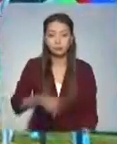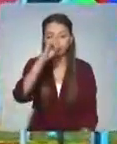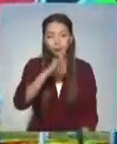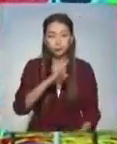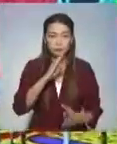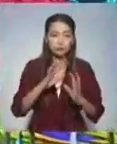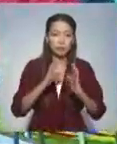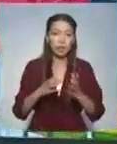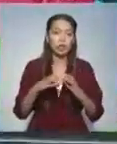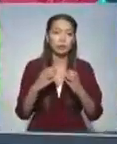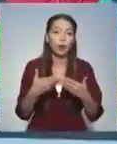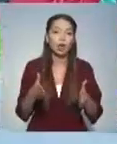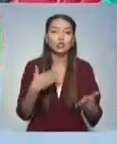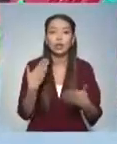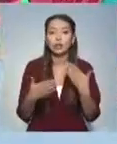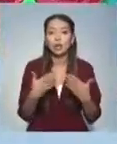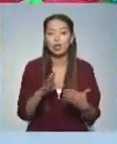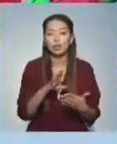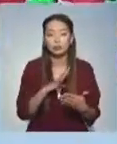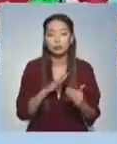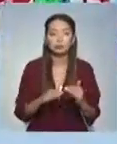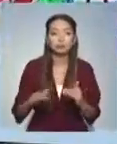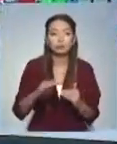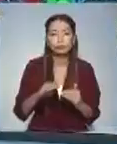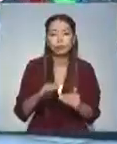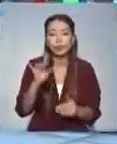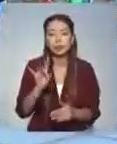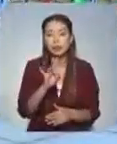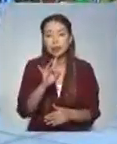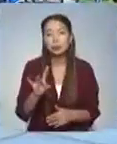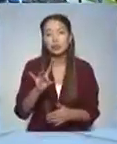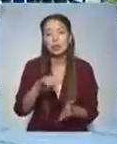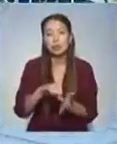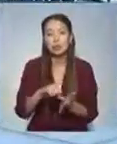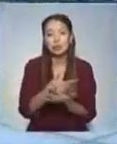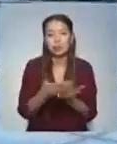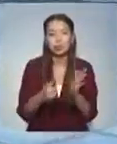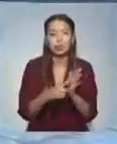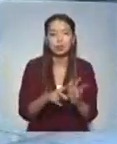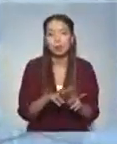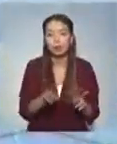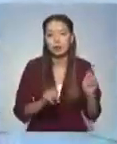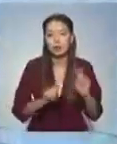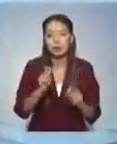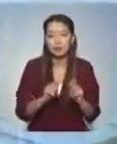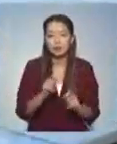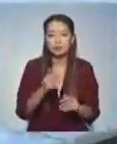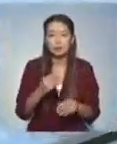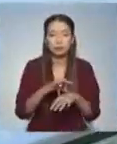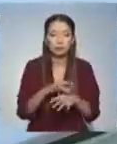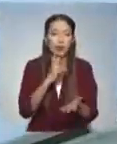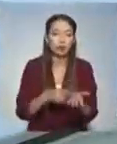Қазақстан әлемдік аренада ашық диалог алаңына айналды. Дін лидерлерінің жеті бірдей съезінің елімізде өтуі соған дәлел.